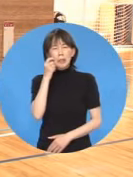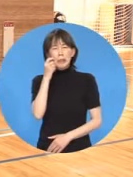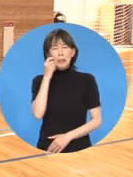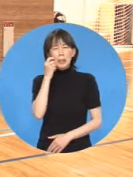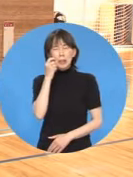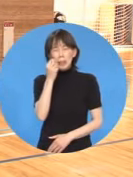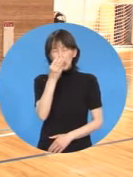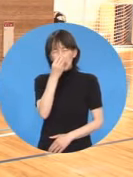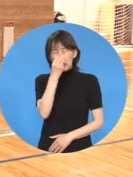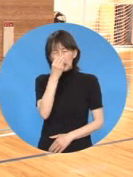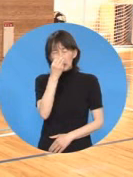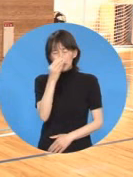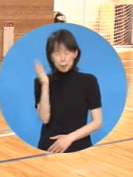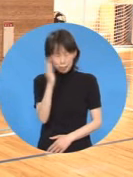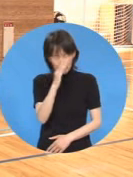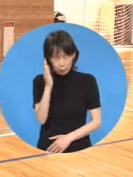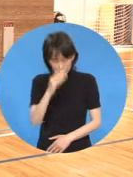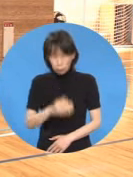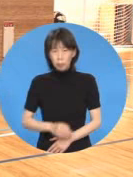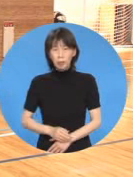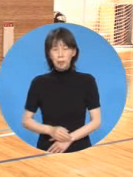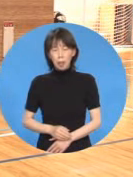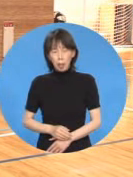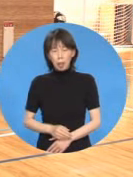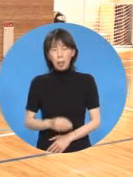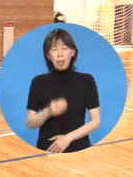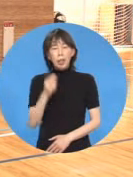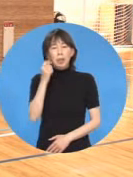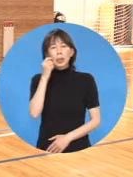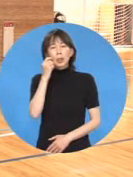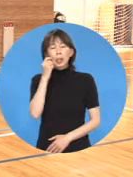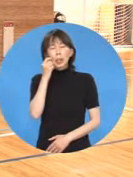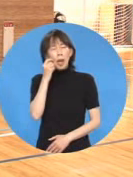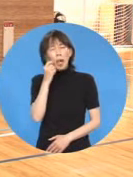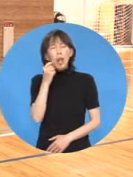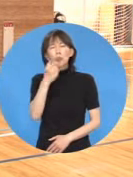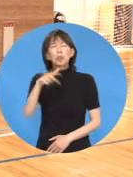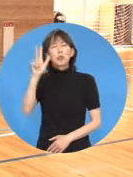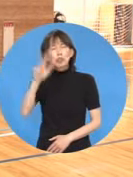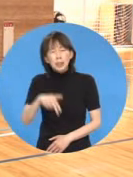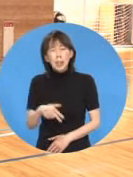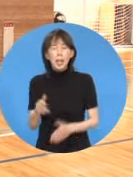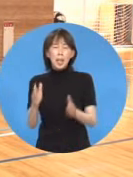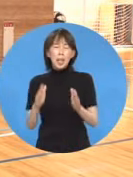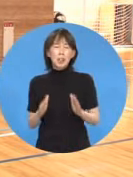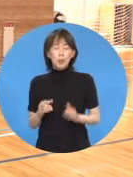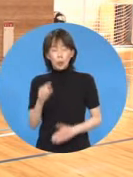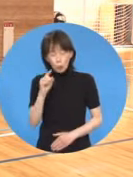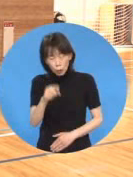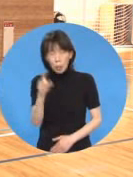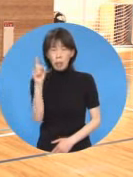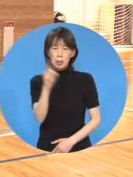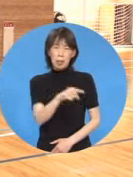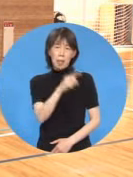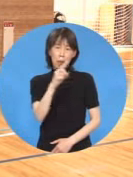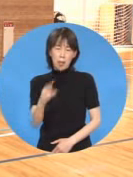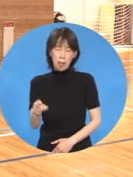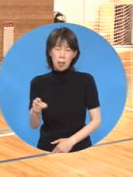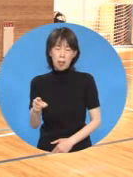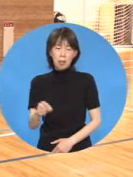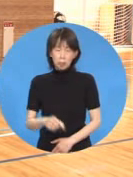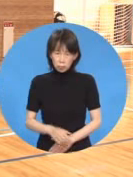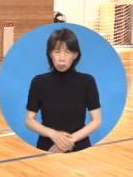そのえできないことをできるようになってもらいたいていうのもえっとそのできないことが恥ずかしいのではなく